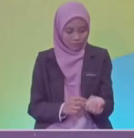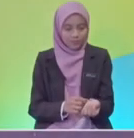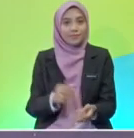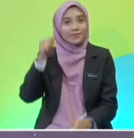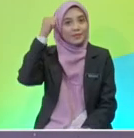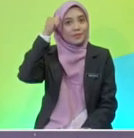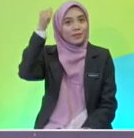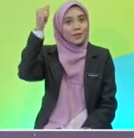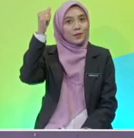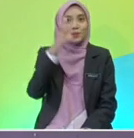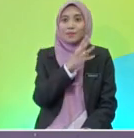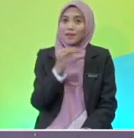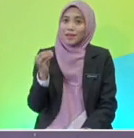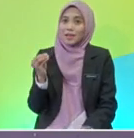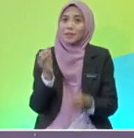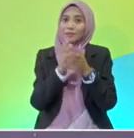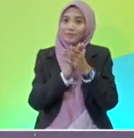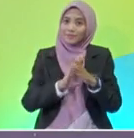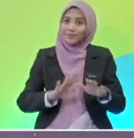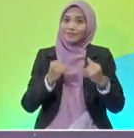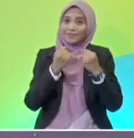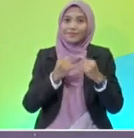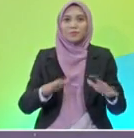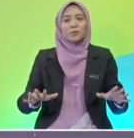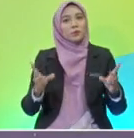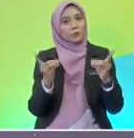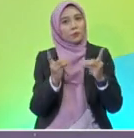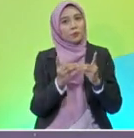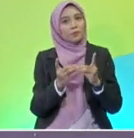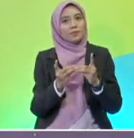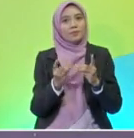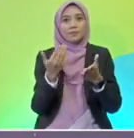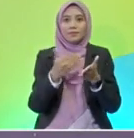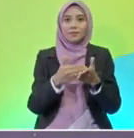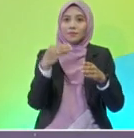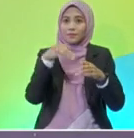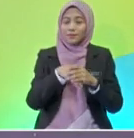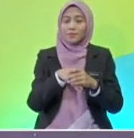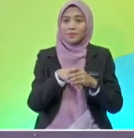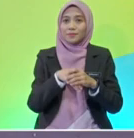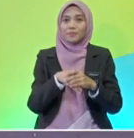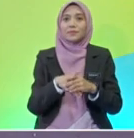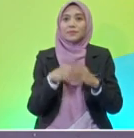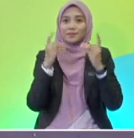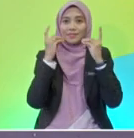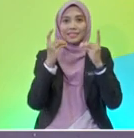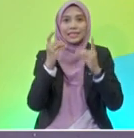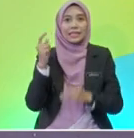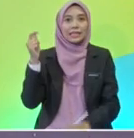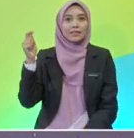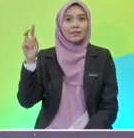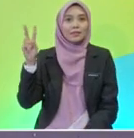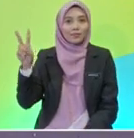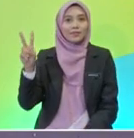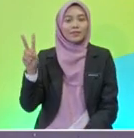Assalamualaikum dan salam sejahtera kita bertemu dalam rancangan tahap 2 di Net TV